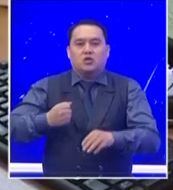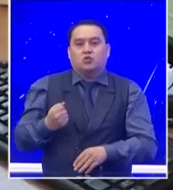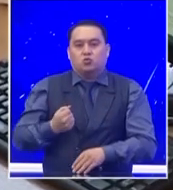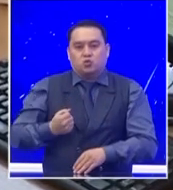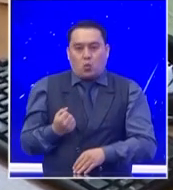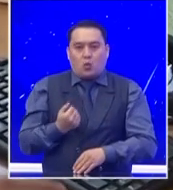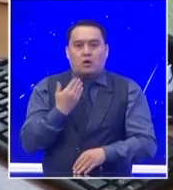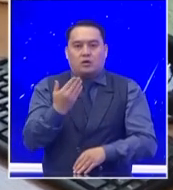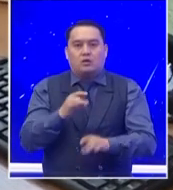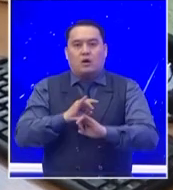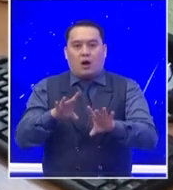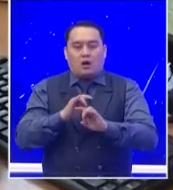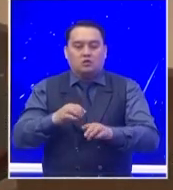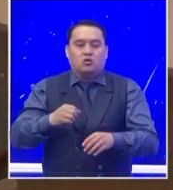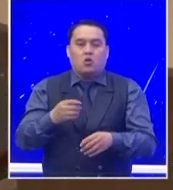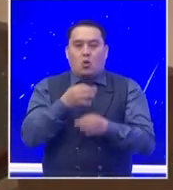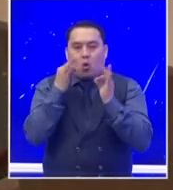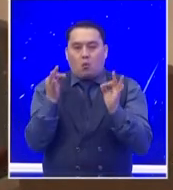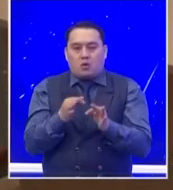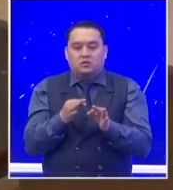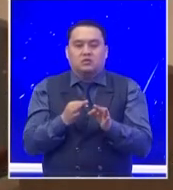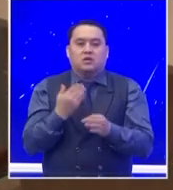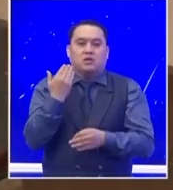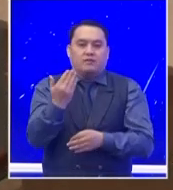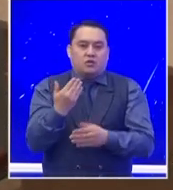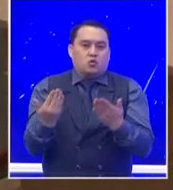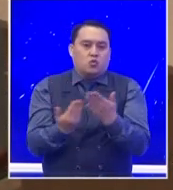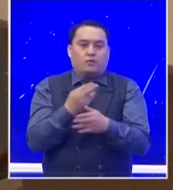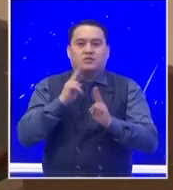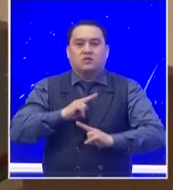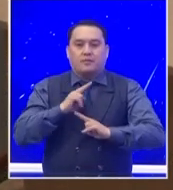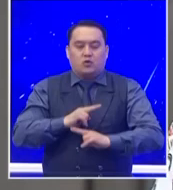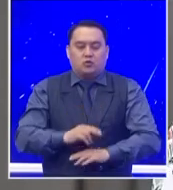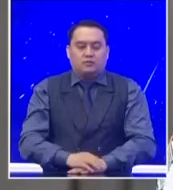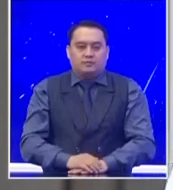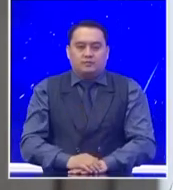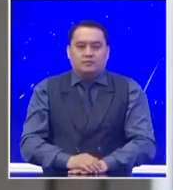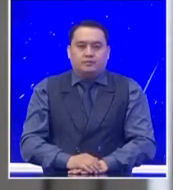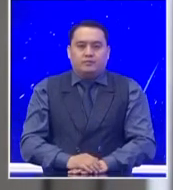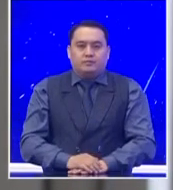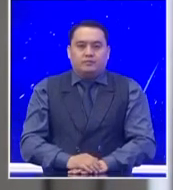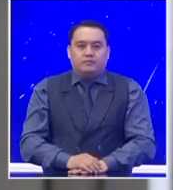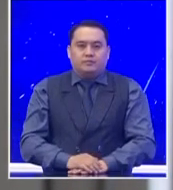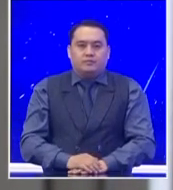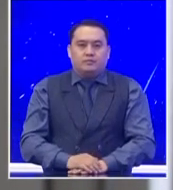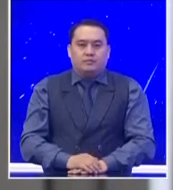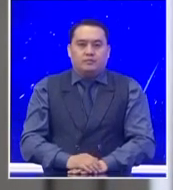Такими эпитетами ее описывают как опытные сослуживцы, так и новые сотрудники роддома.